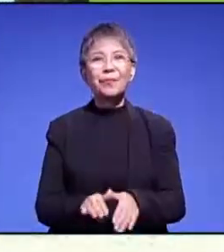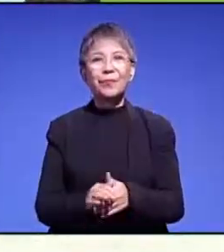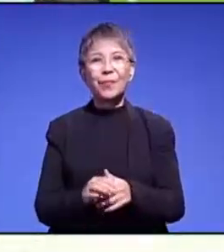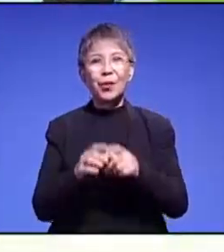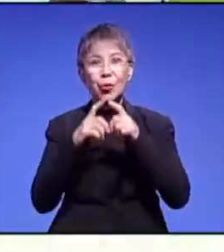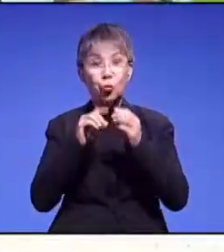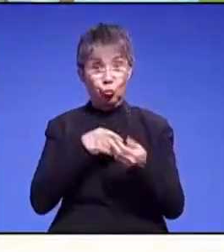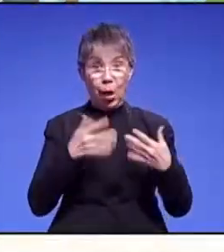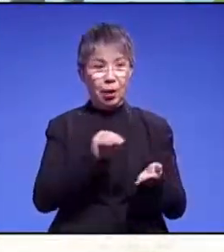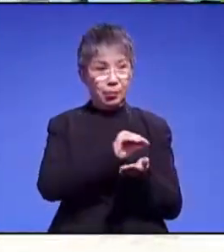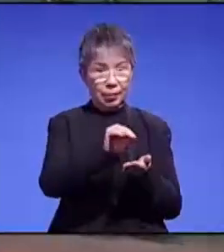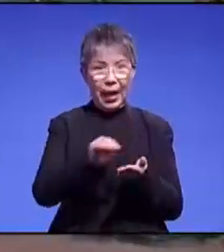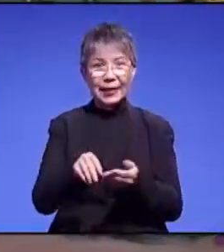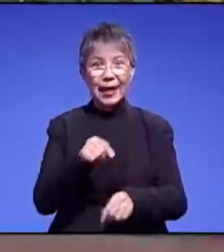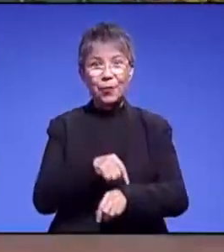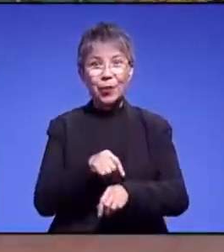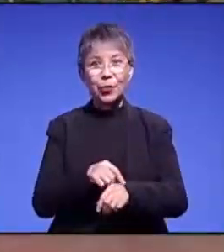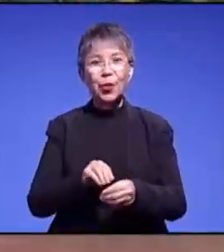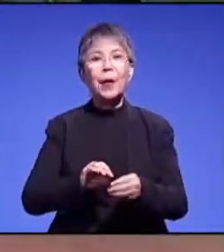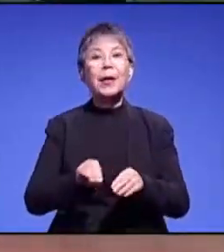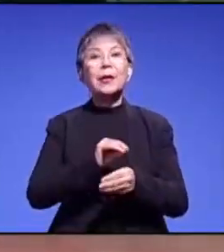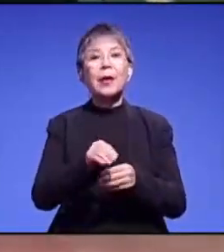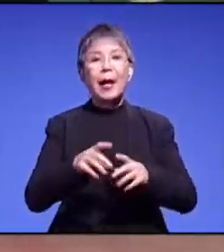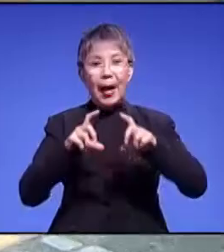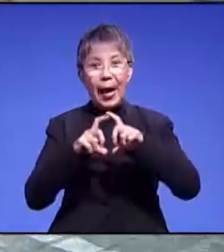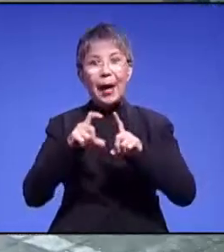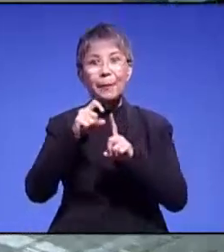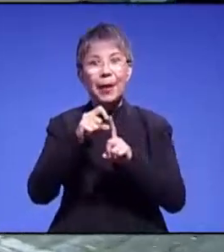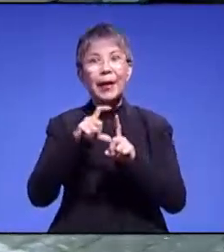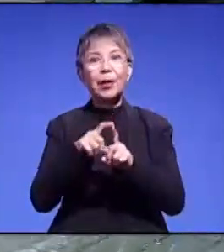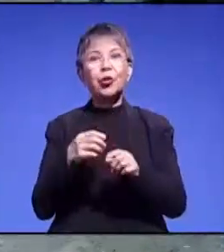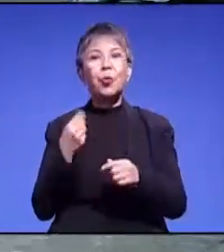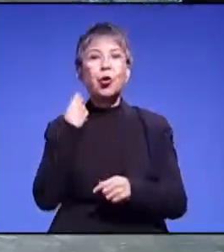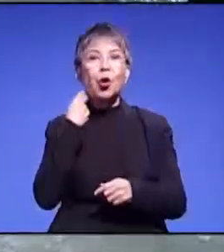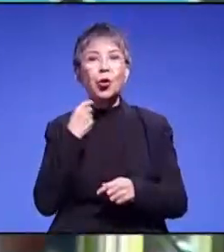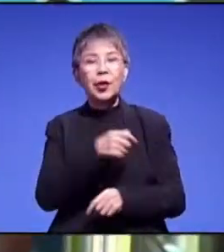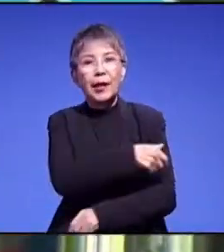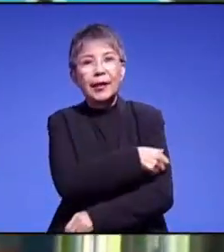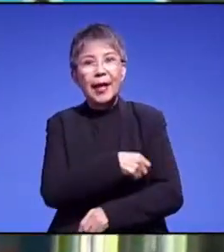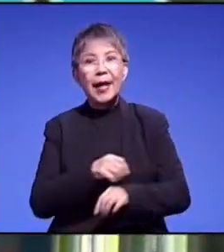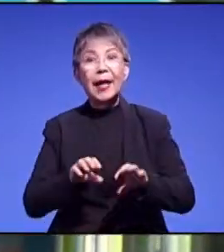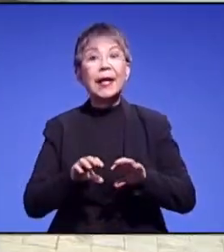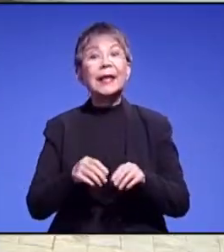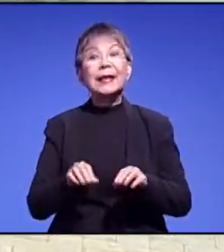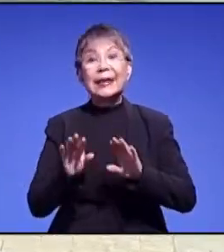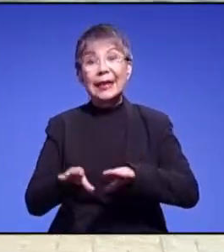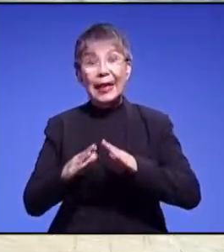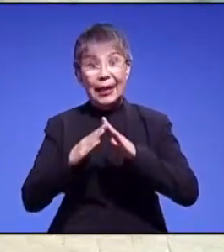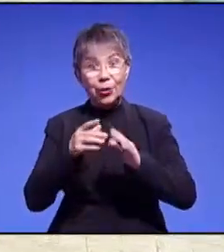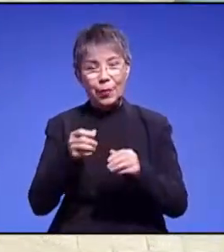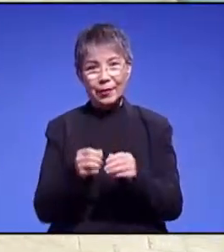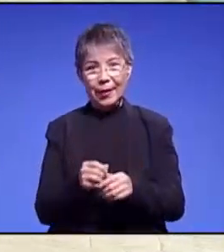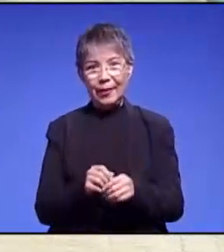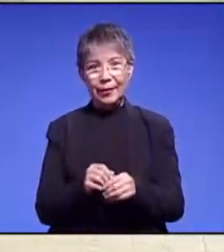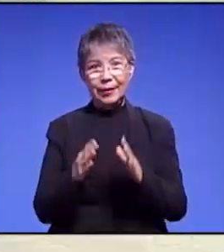Masker telah dibagikan. Sekarang waktunya mendistribusikan APD pada para dokter dan tenaga medis di sejumlah klinik. Bagi para tenaga